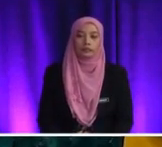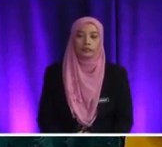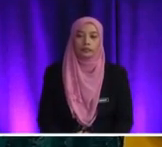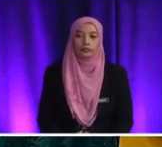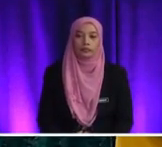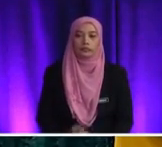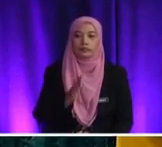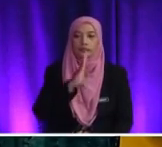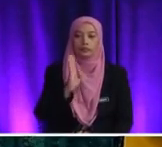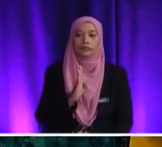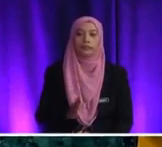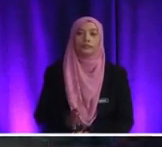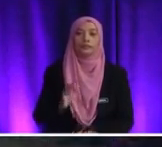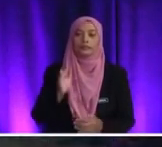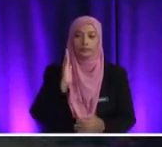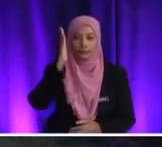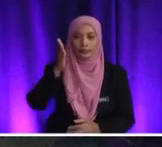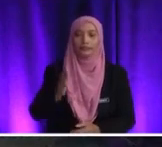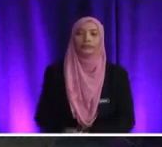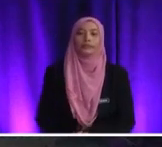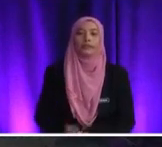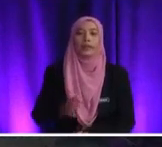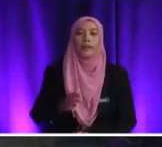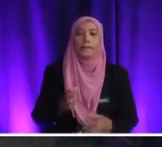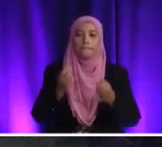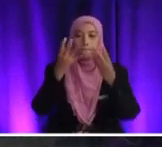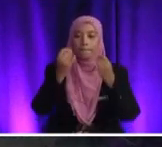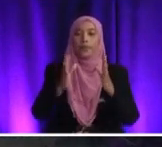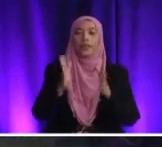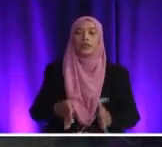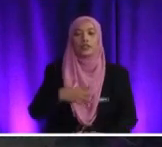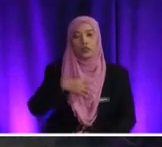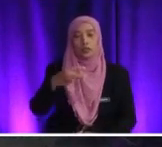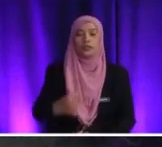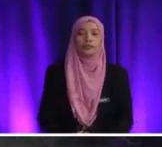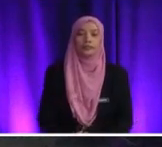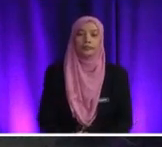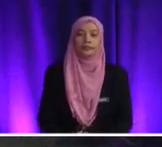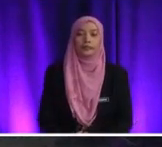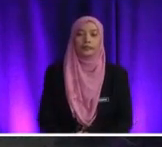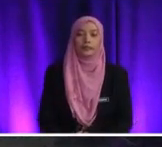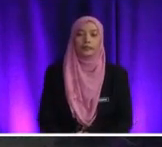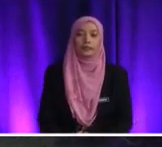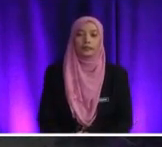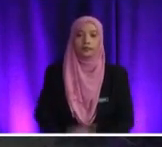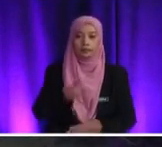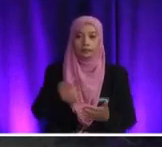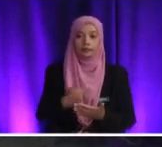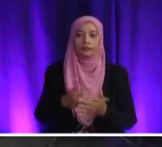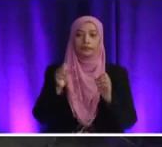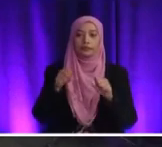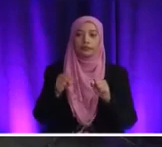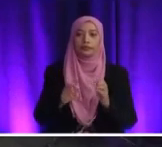biasanya akan ramai peminat televisi itu tanya kawan-kawan kita akeang kalian Blade unjuk ya dan isyarat